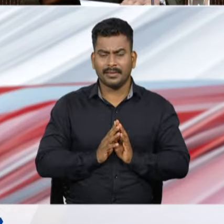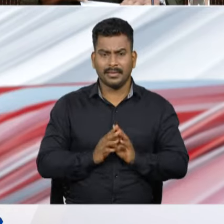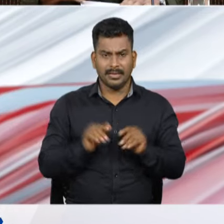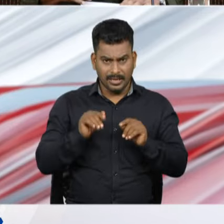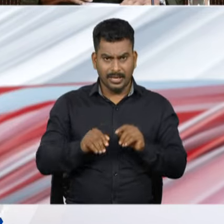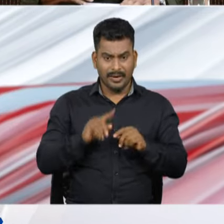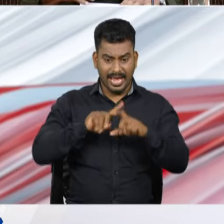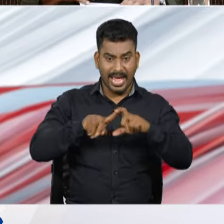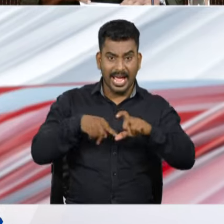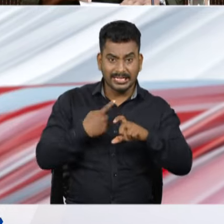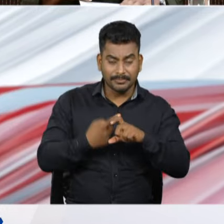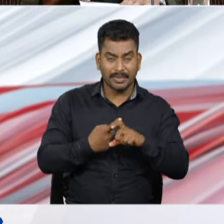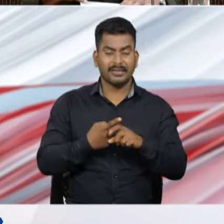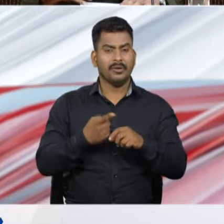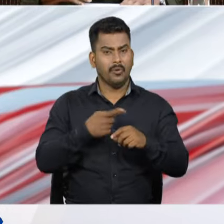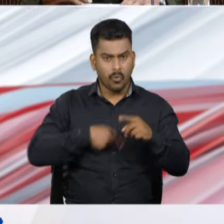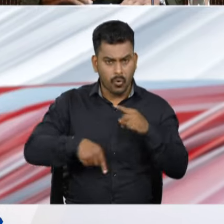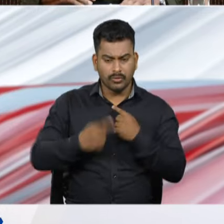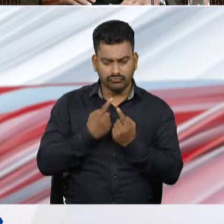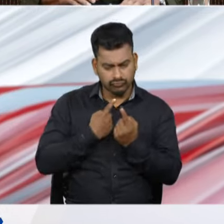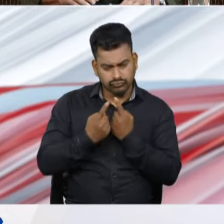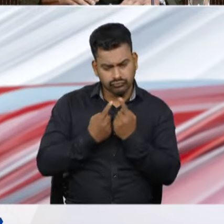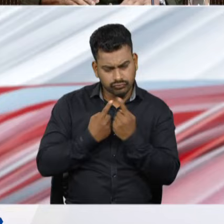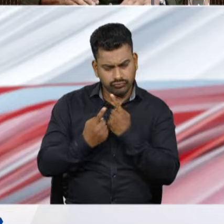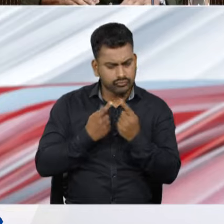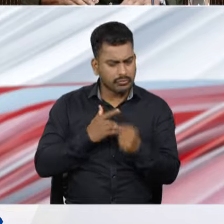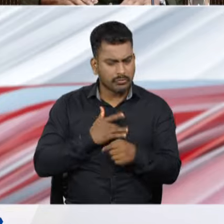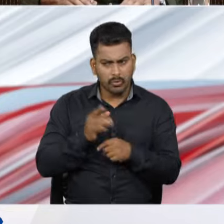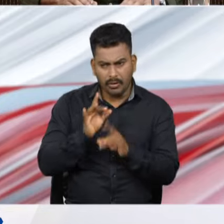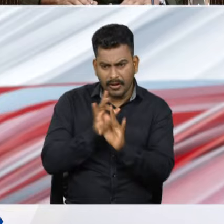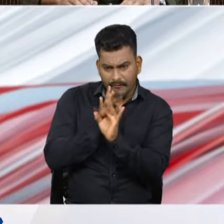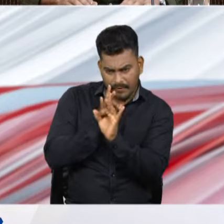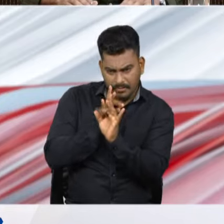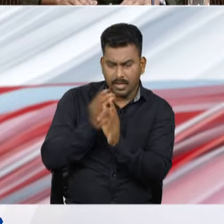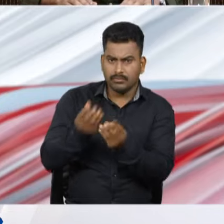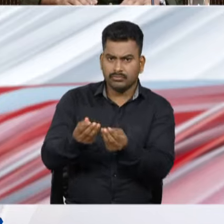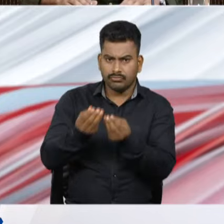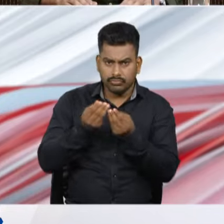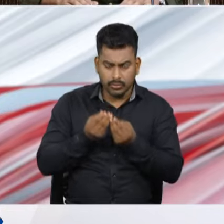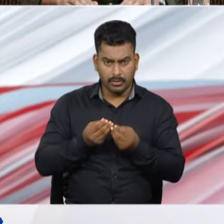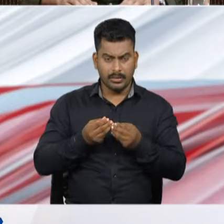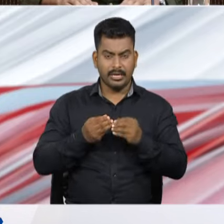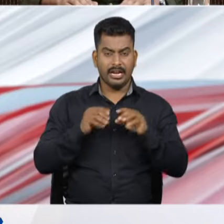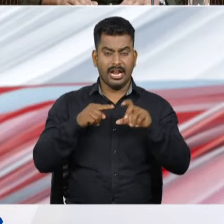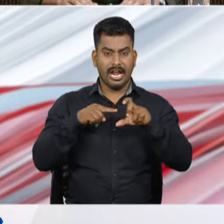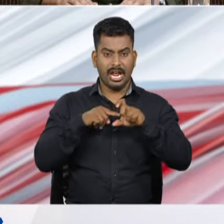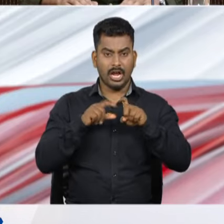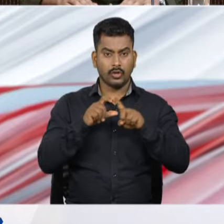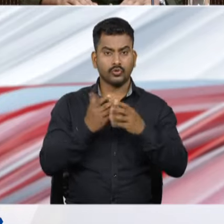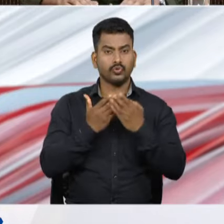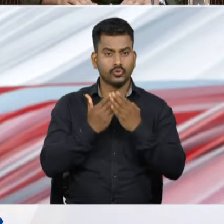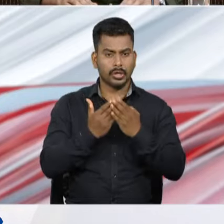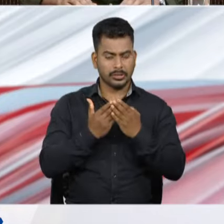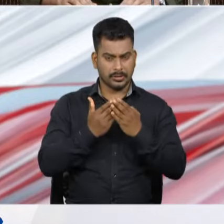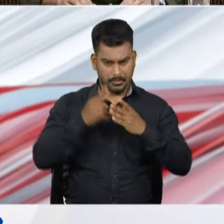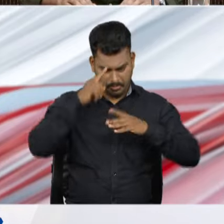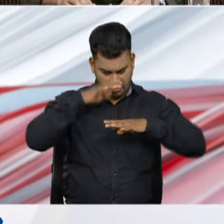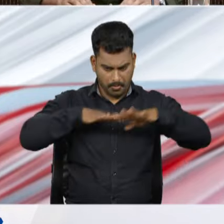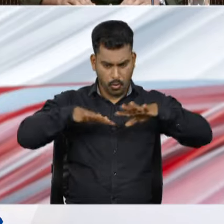ഇതിനുവേണ്ടി വിവിധ മേഖലകളിലെ വിദഗ്ധന്മാരെ പങ്കെടുപ്പിച്ചുകൊണ്ട് ഒരു വിദ്യാഭ്യാസ കോൺക്ലേവ് സംഘടിപ്പിക്കുന്നതാണ്.